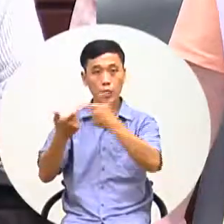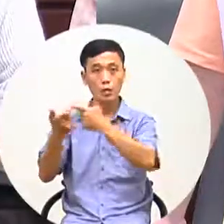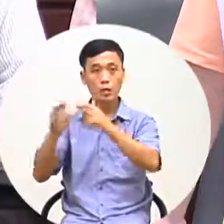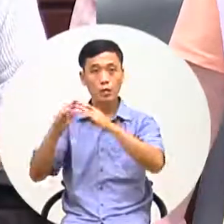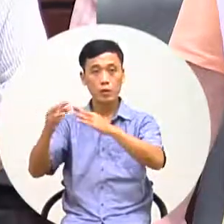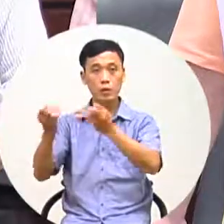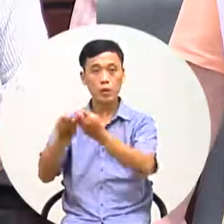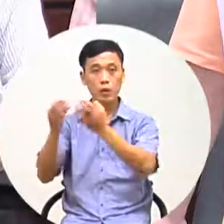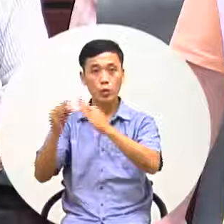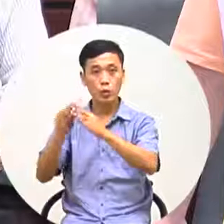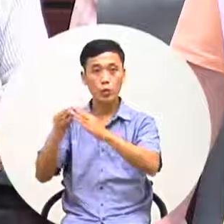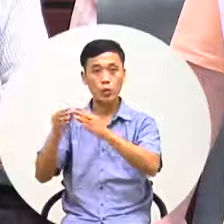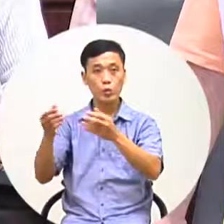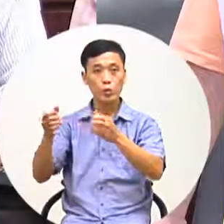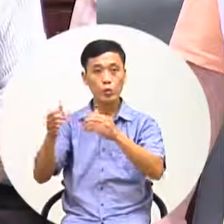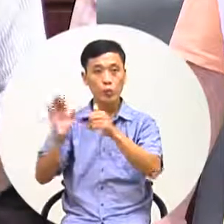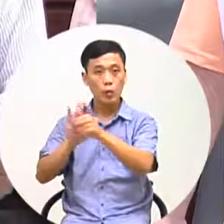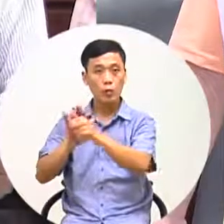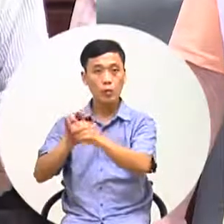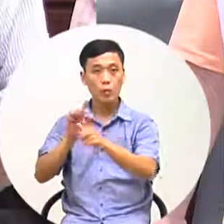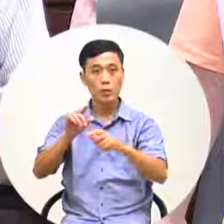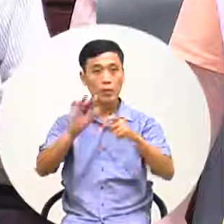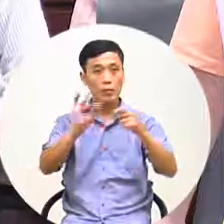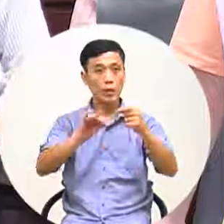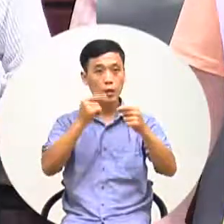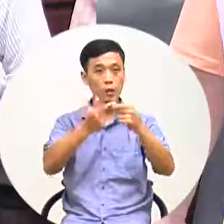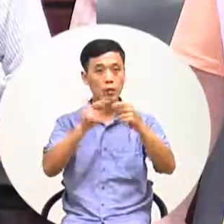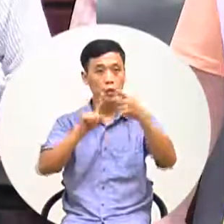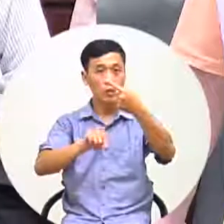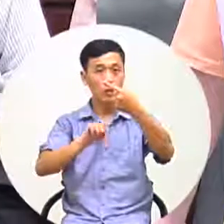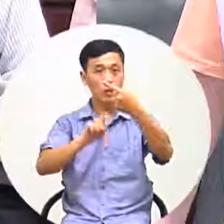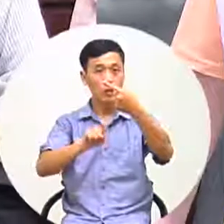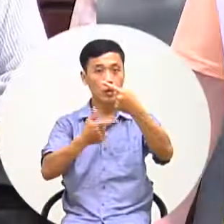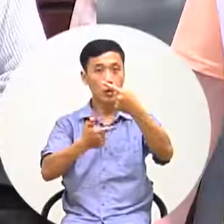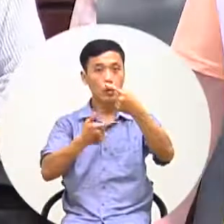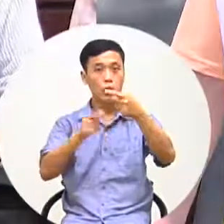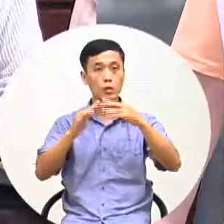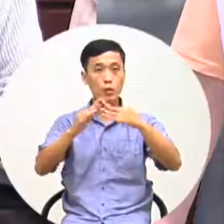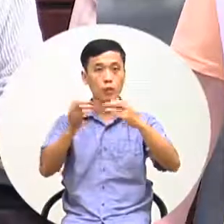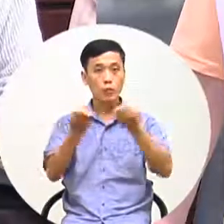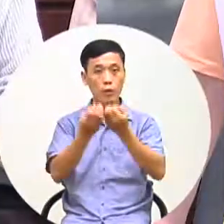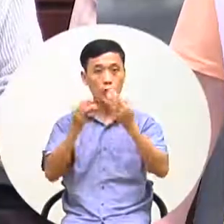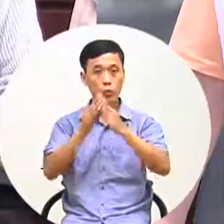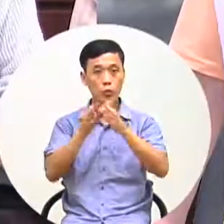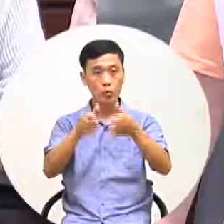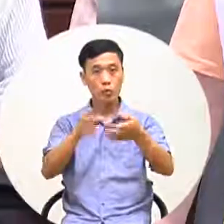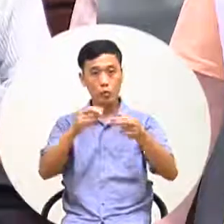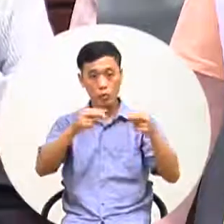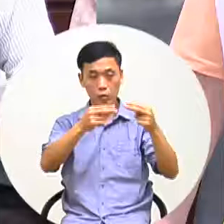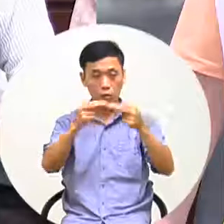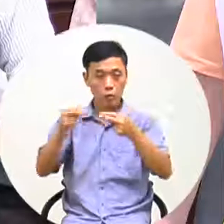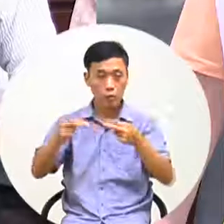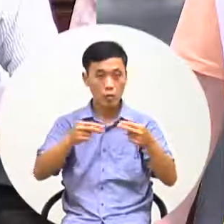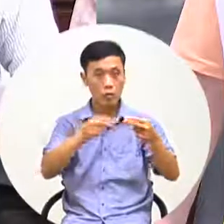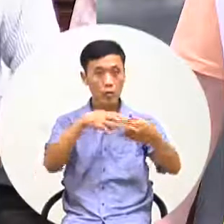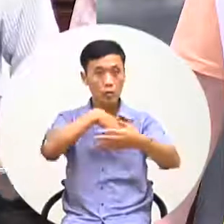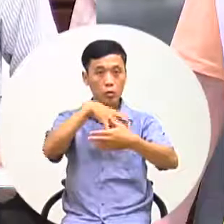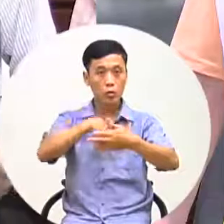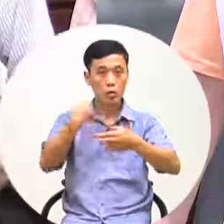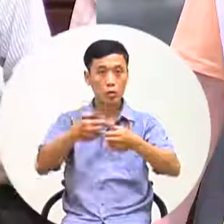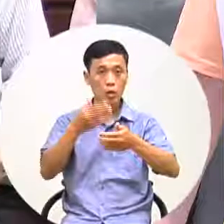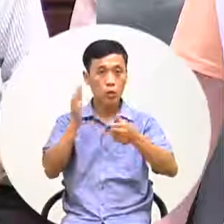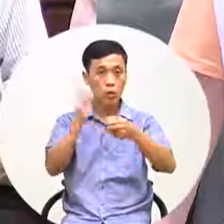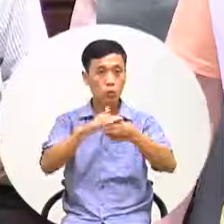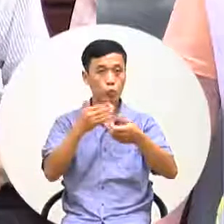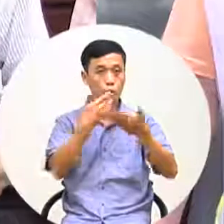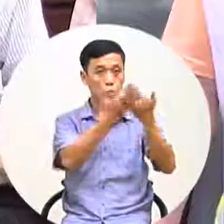伫个1906年1月16日，都发局把这些检讨的一个内容呢，搁个报来建部，但是来建部伊嘛是讲搁推动啊，